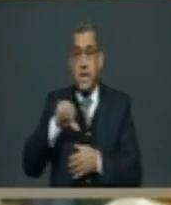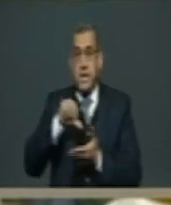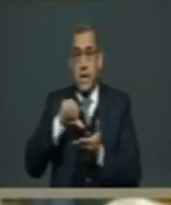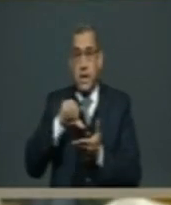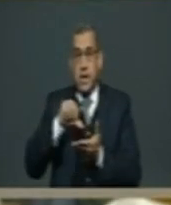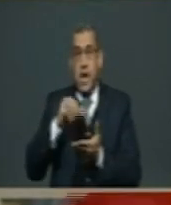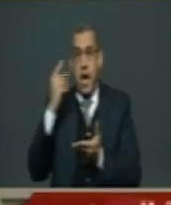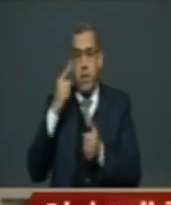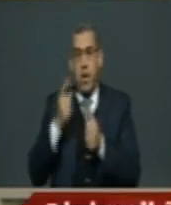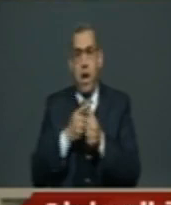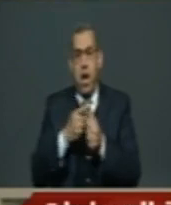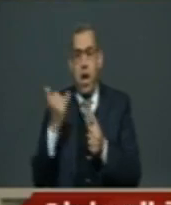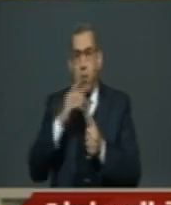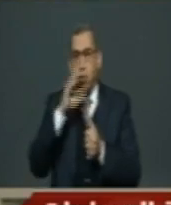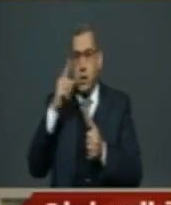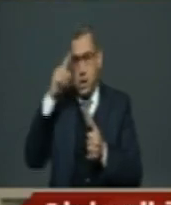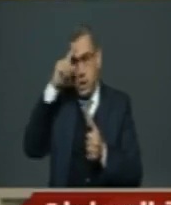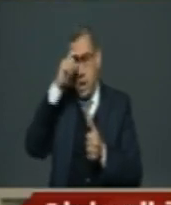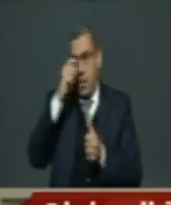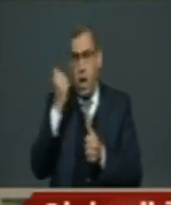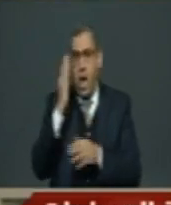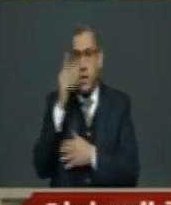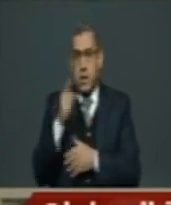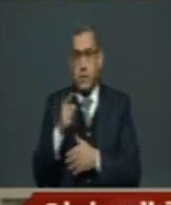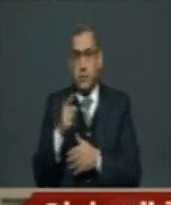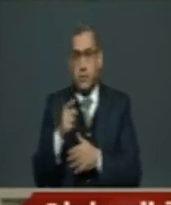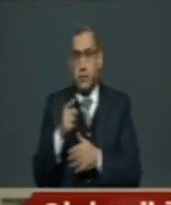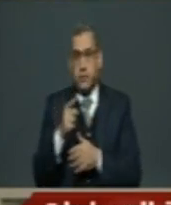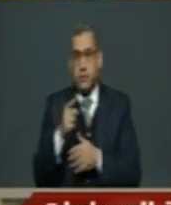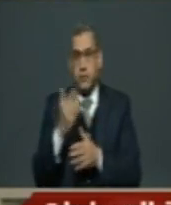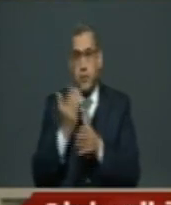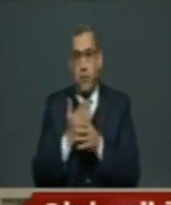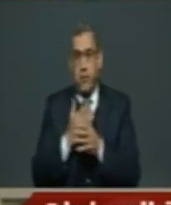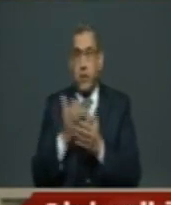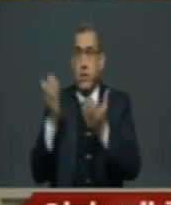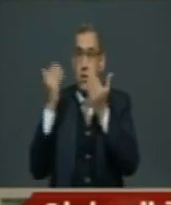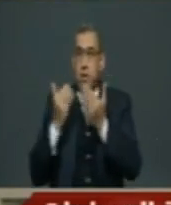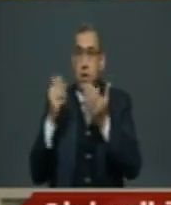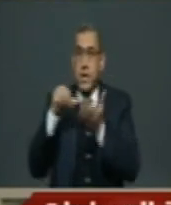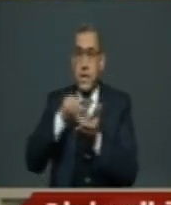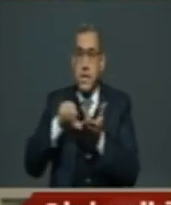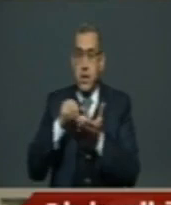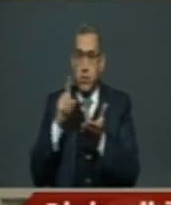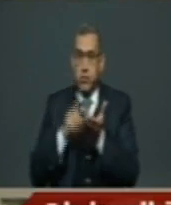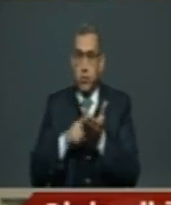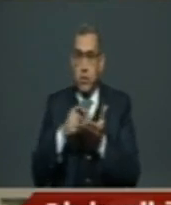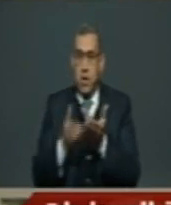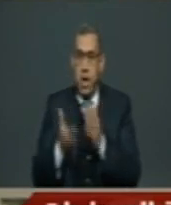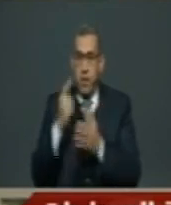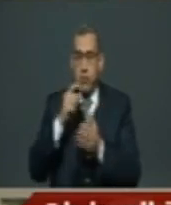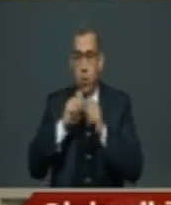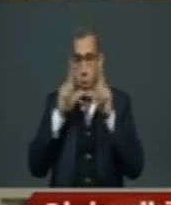احد المعضلات الرئيسية، لسبب احنا بنستورد، وده لازم يبقى واضح بالنسبة لنا،